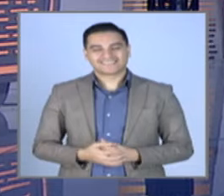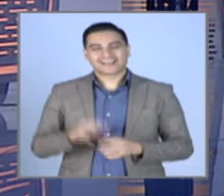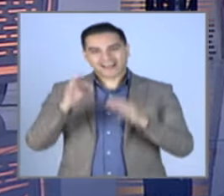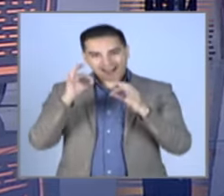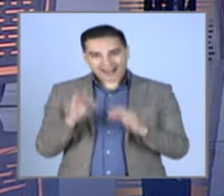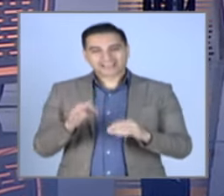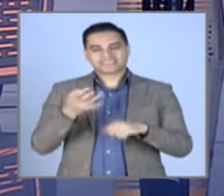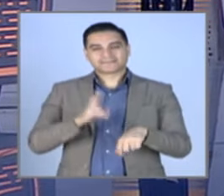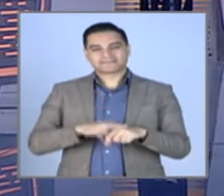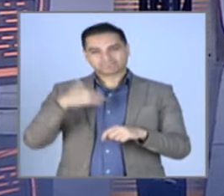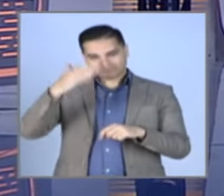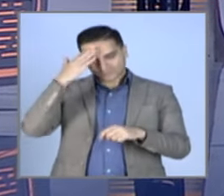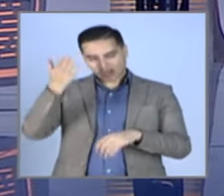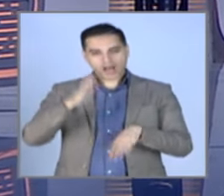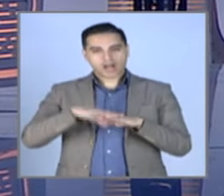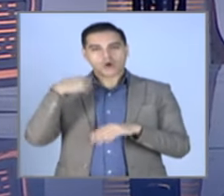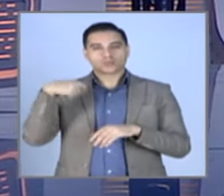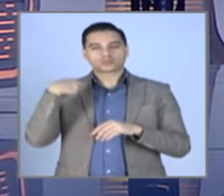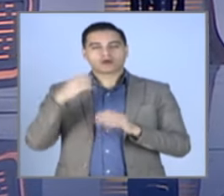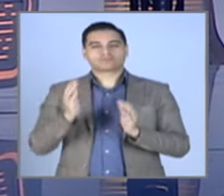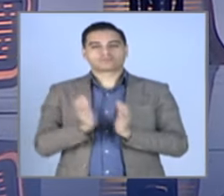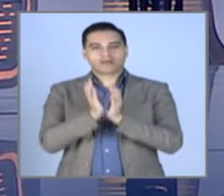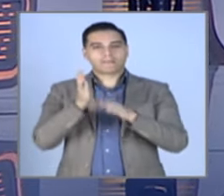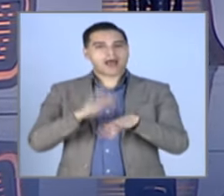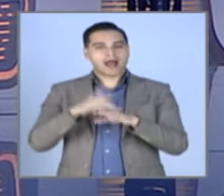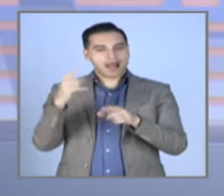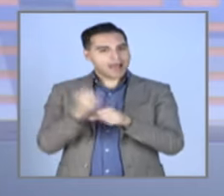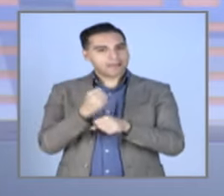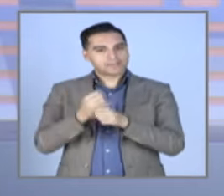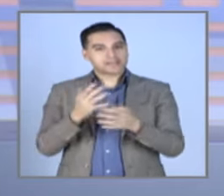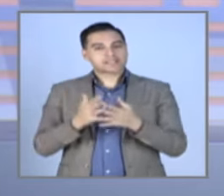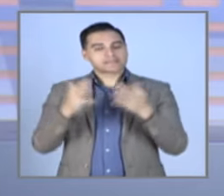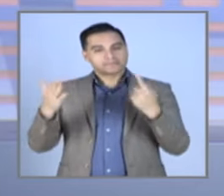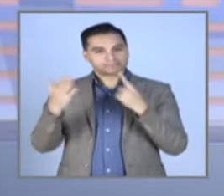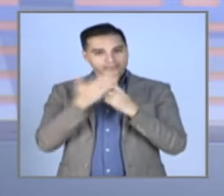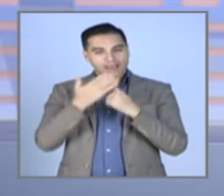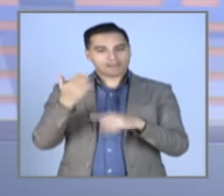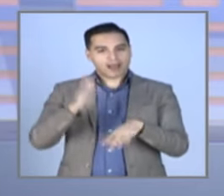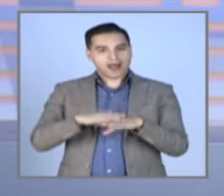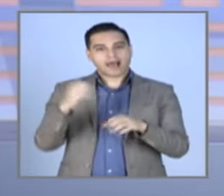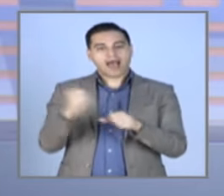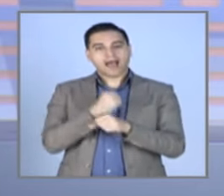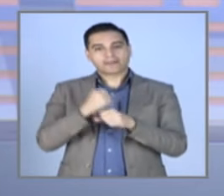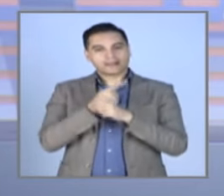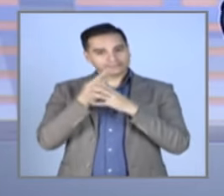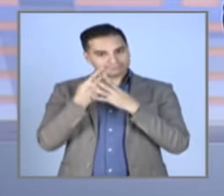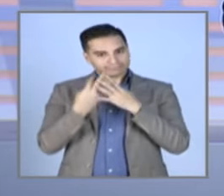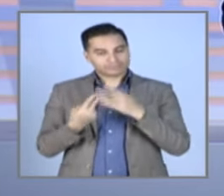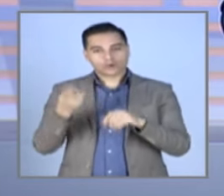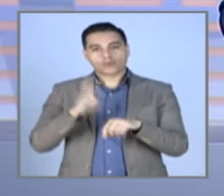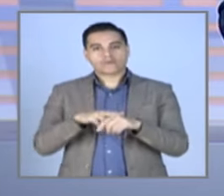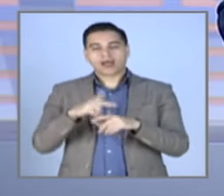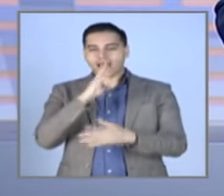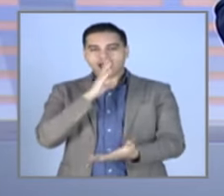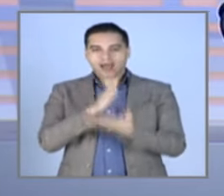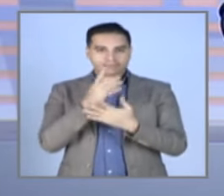لازم كمان نحيي وزارة التضامن الاجتماعي على المجهود العظيم اللي بيقدموه في المجالات المختلفة، وعلى